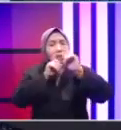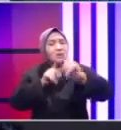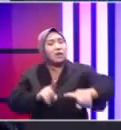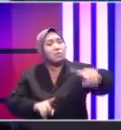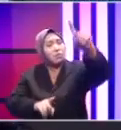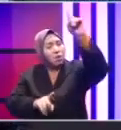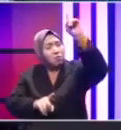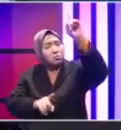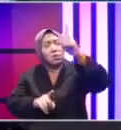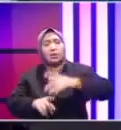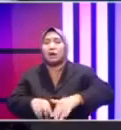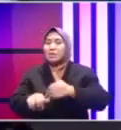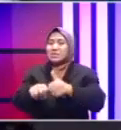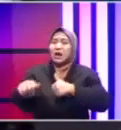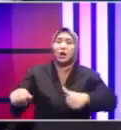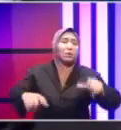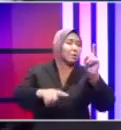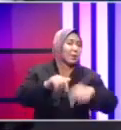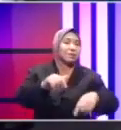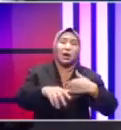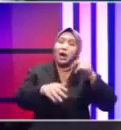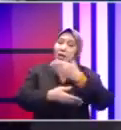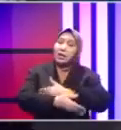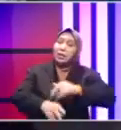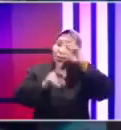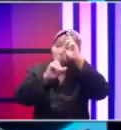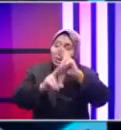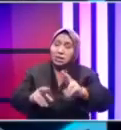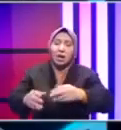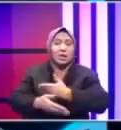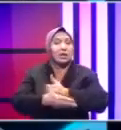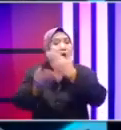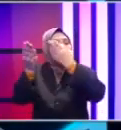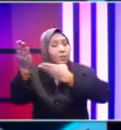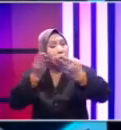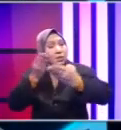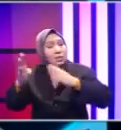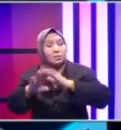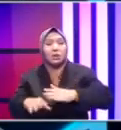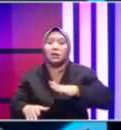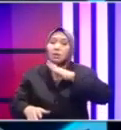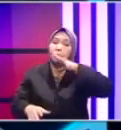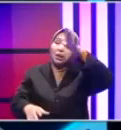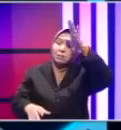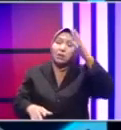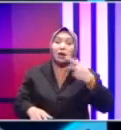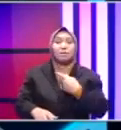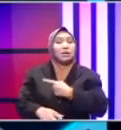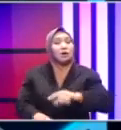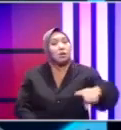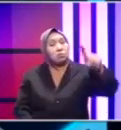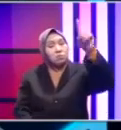laranganmu Ya Allah anak-anaknya menghormati anak-anak yang berbakti kepada kedua orang tua kami ya